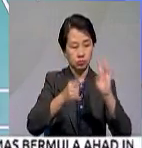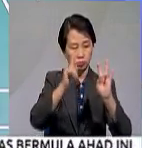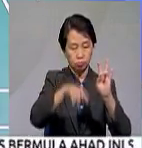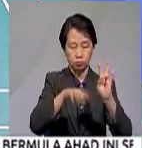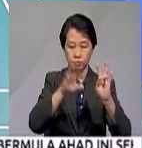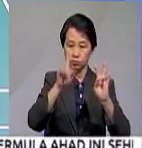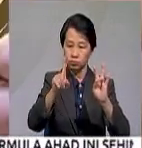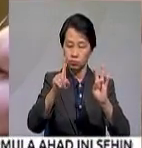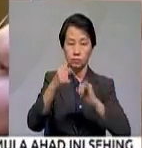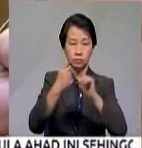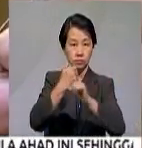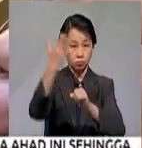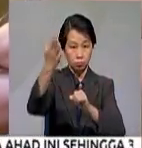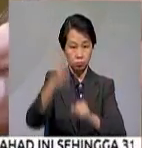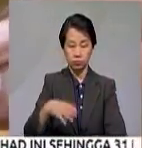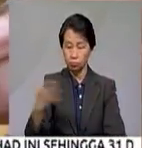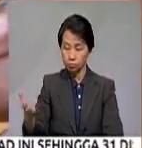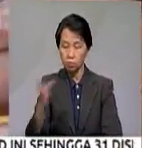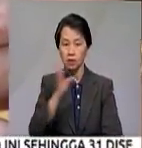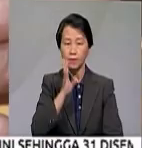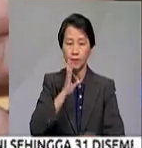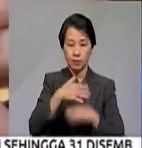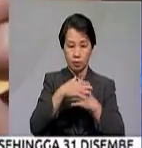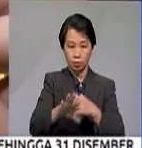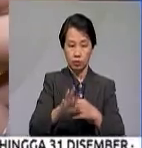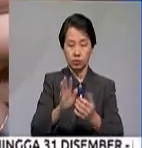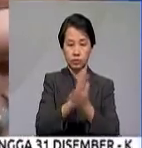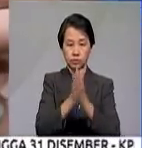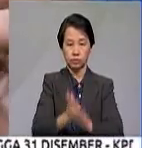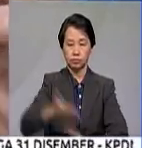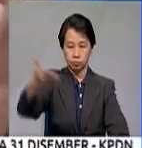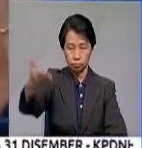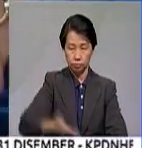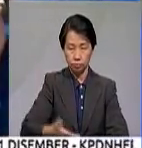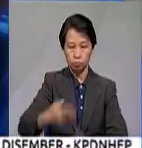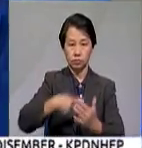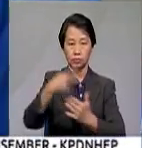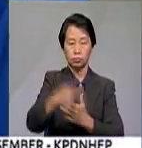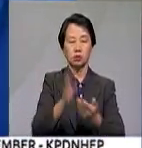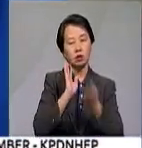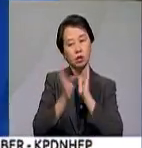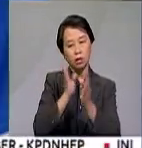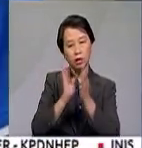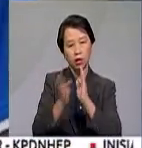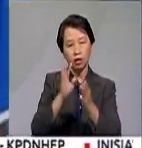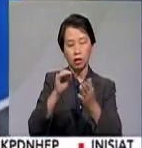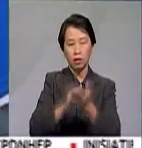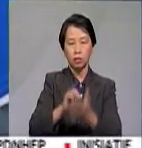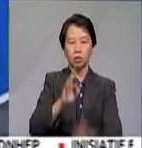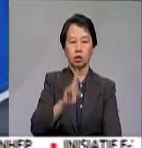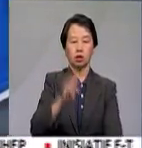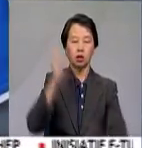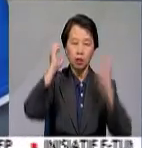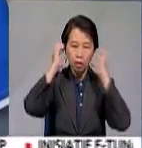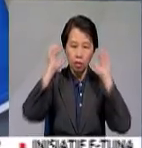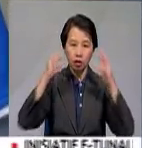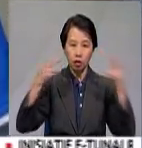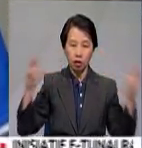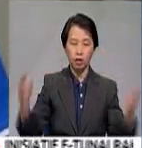Januari tahun depan. Beliau berkata demikian selepas menjadi tetamu program Bual Bicara di Konti Radio Minal